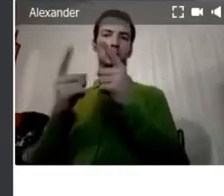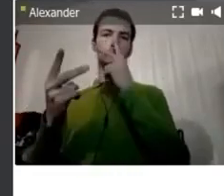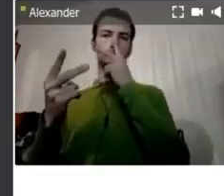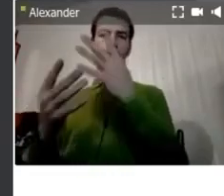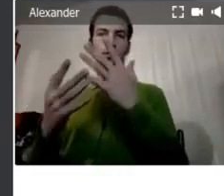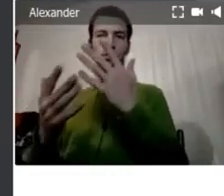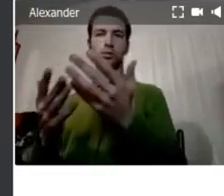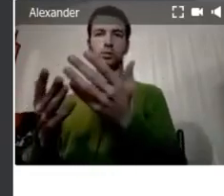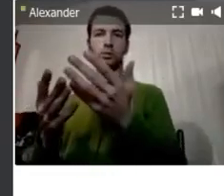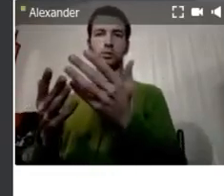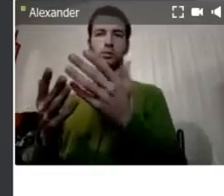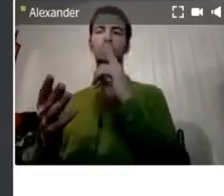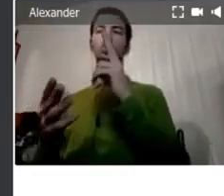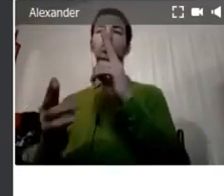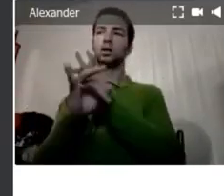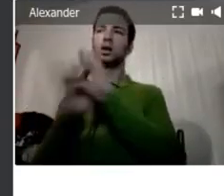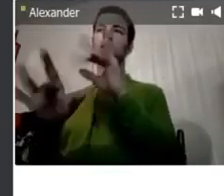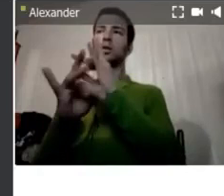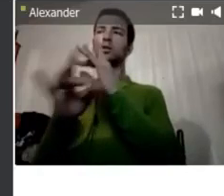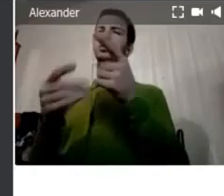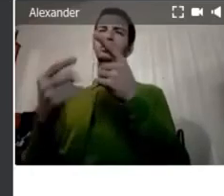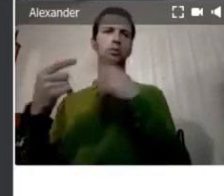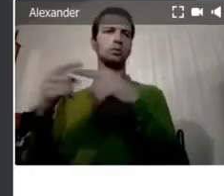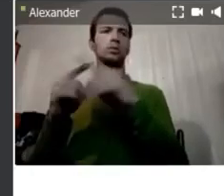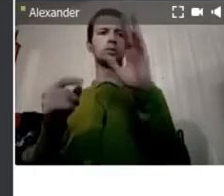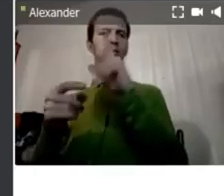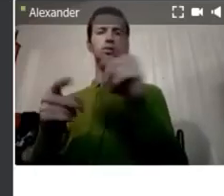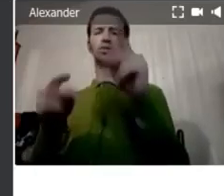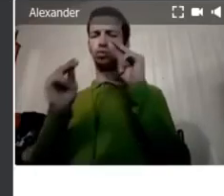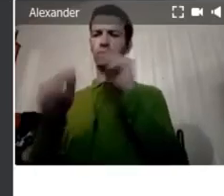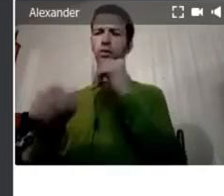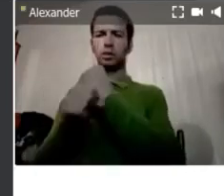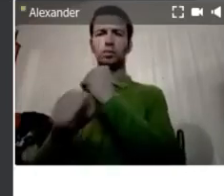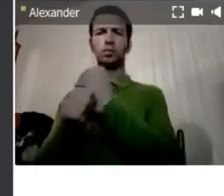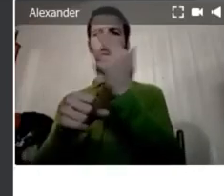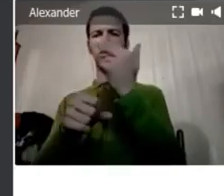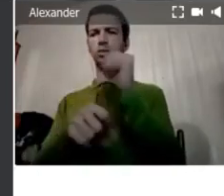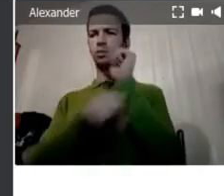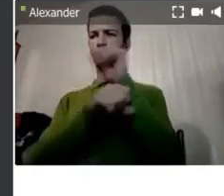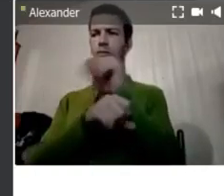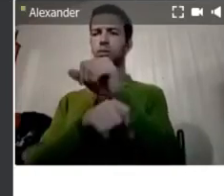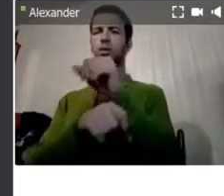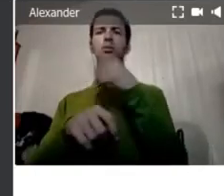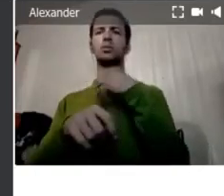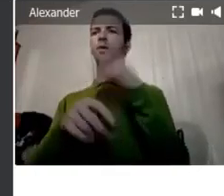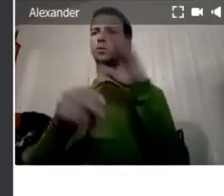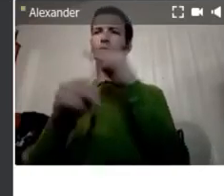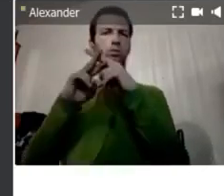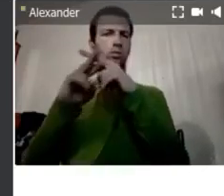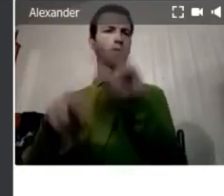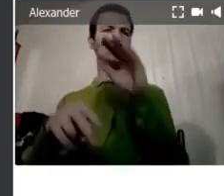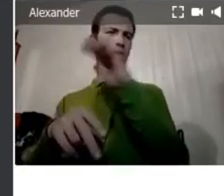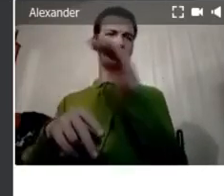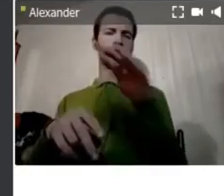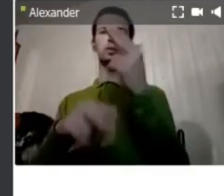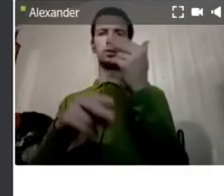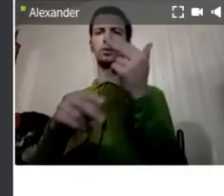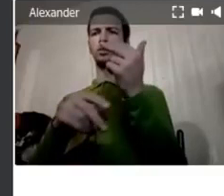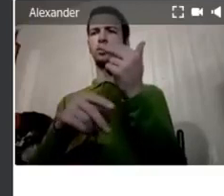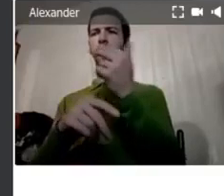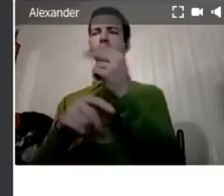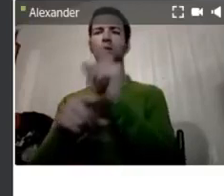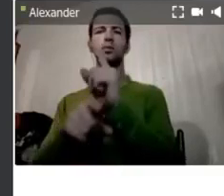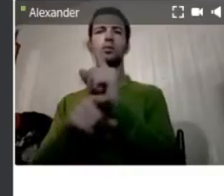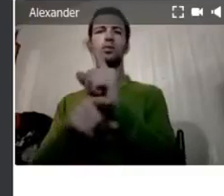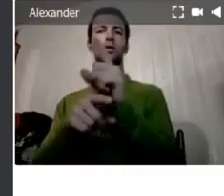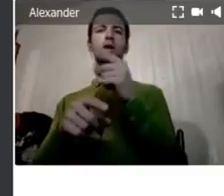начисляется, все выплачивается, все выводится, переводится. Это можете в это верить, можете не верить. Вот я вам показываю реальный факт, как